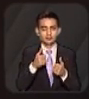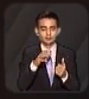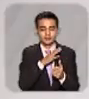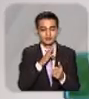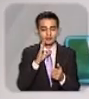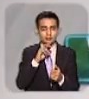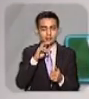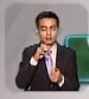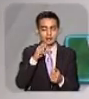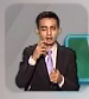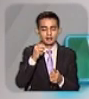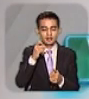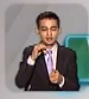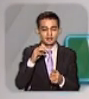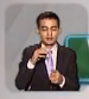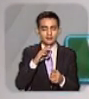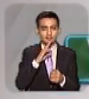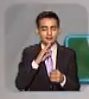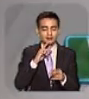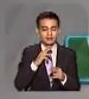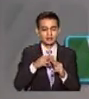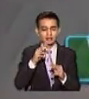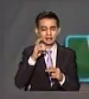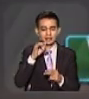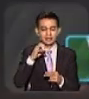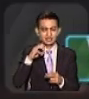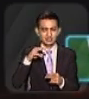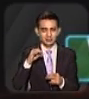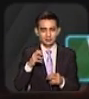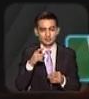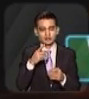католической монахине, сестре Кристине. Итальянка получила от жюри и